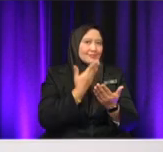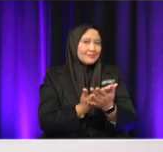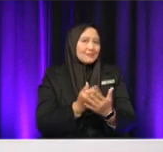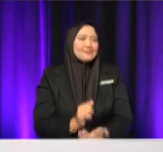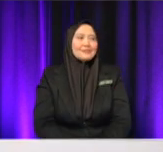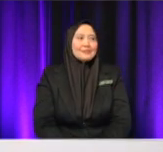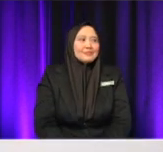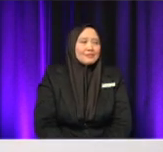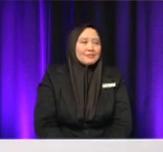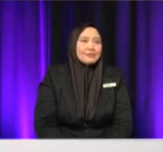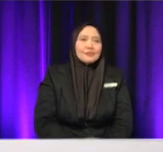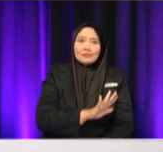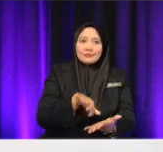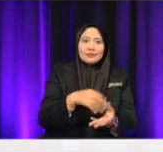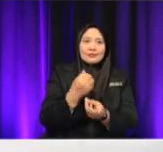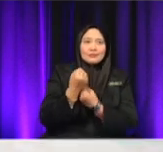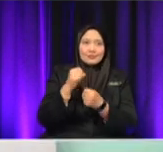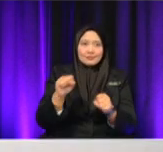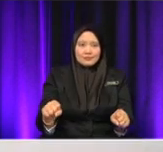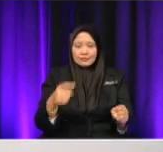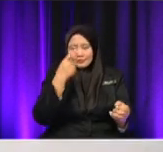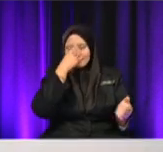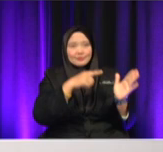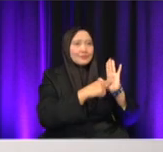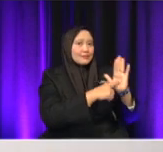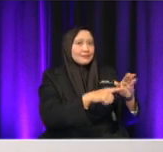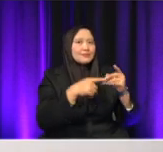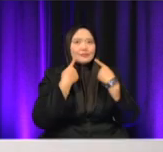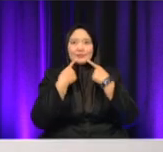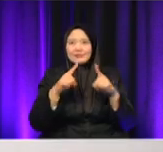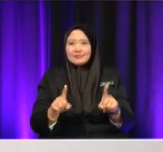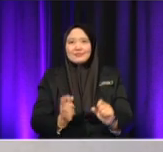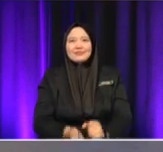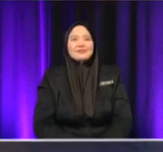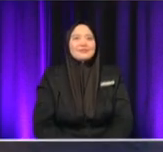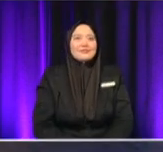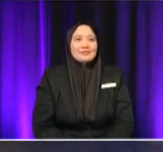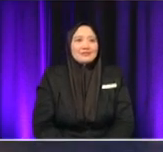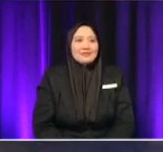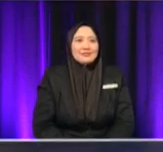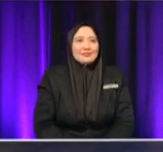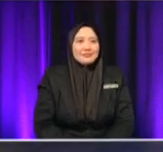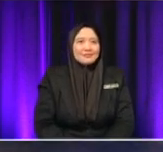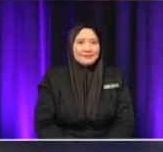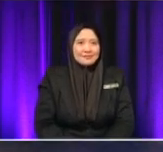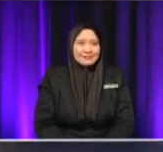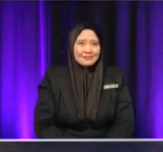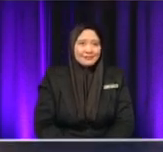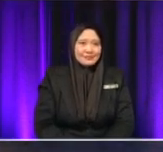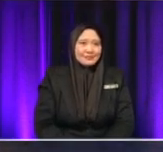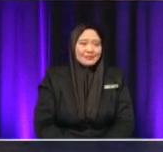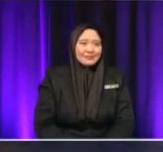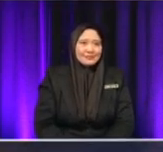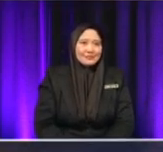untuk Tunjukkan jawaban mereka saja Jadi boleh kita teruskan lagi Oke boleh boleh Ustadzah